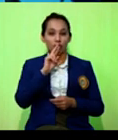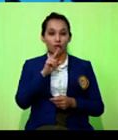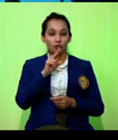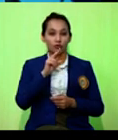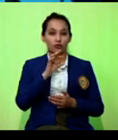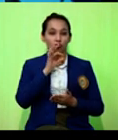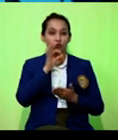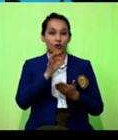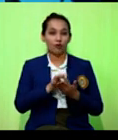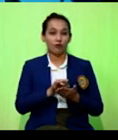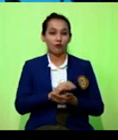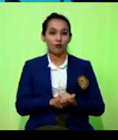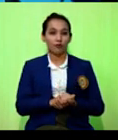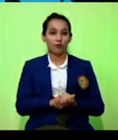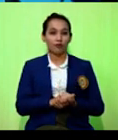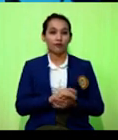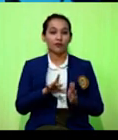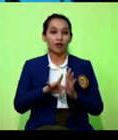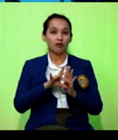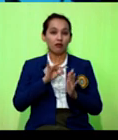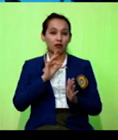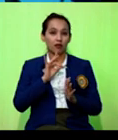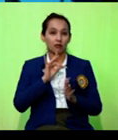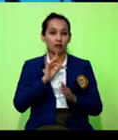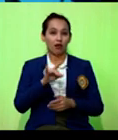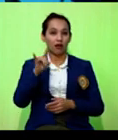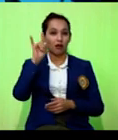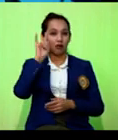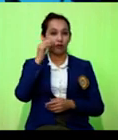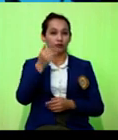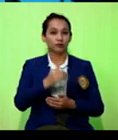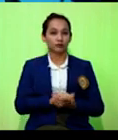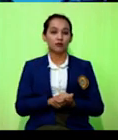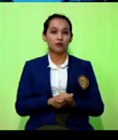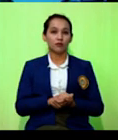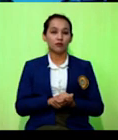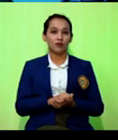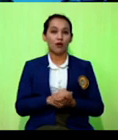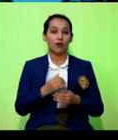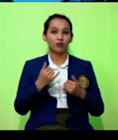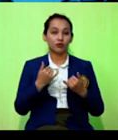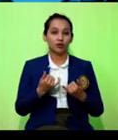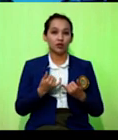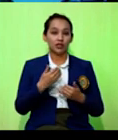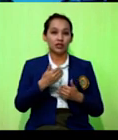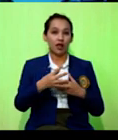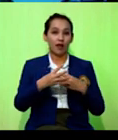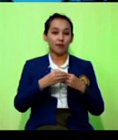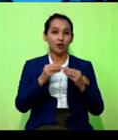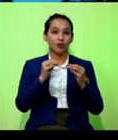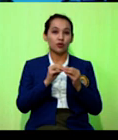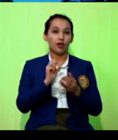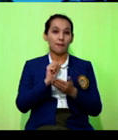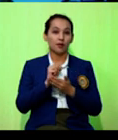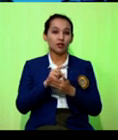variant. Bu variantni tanlagan bo'lsangiz xato qilasiz. Endi sizlar bilan